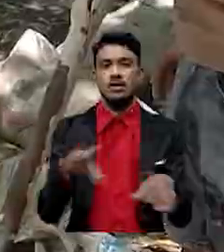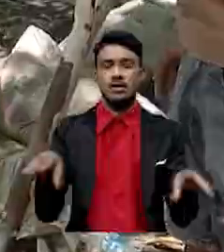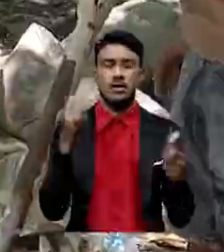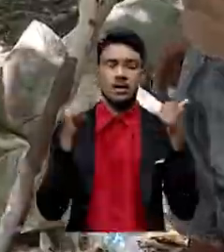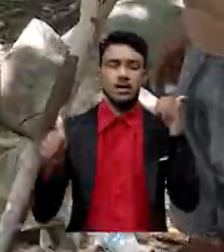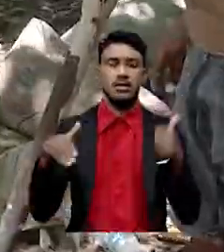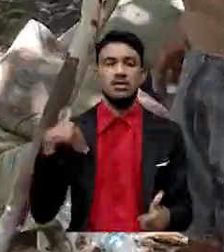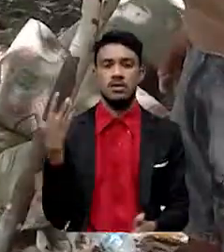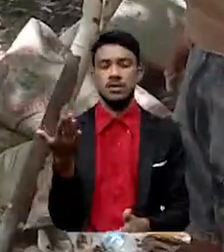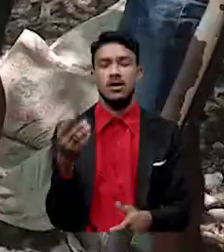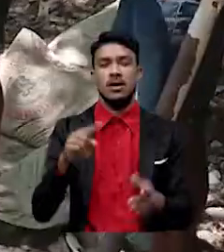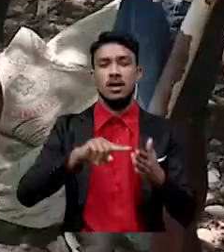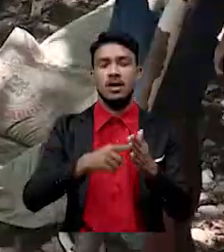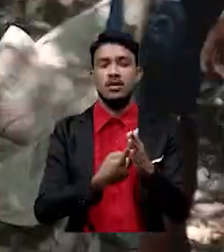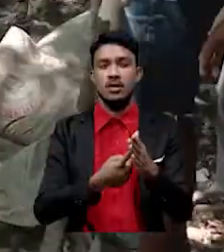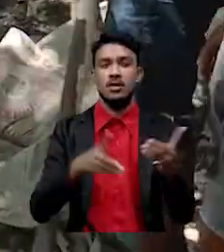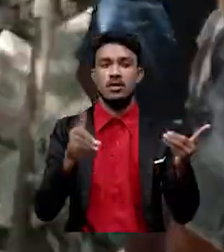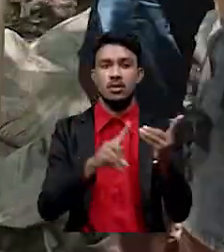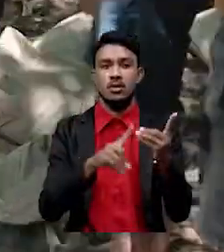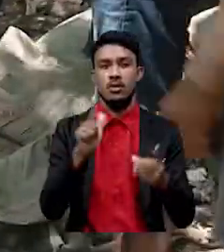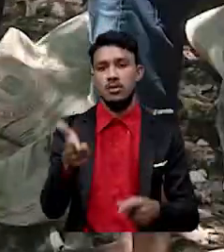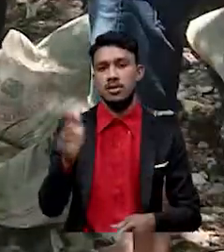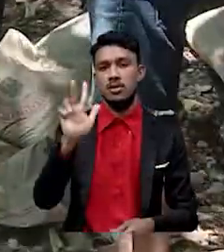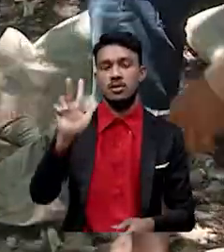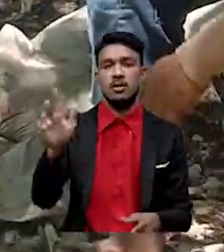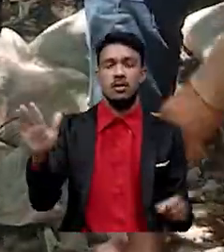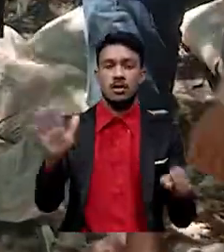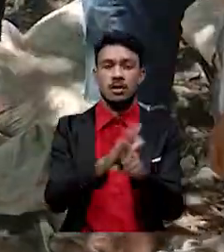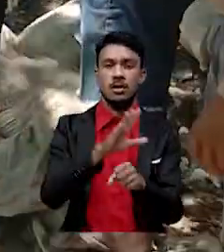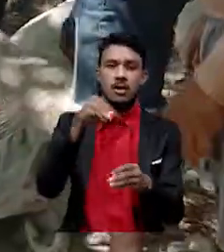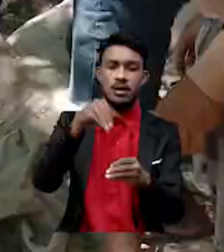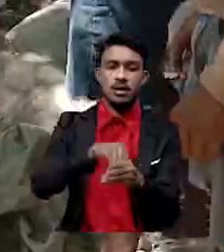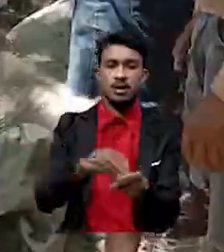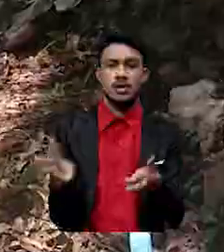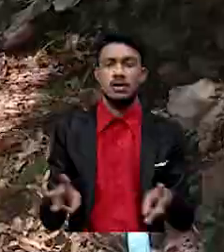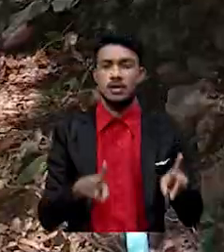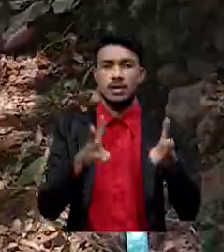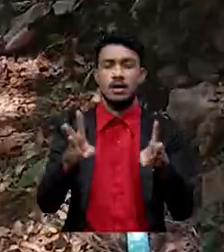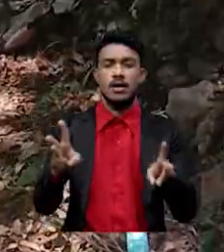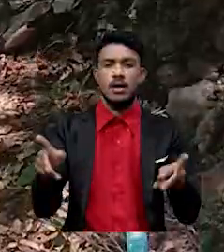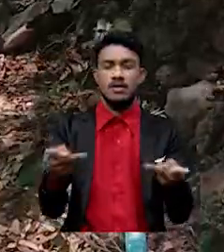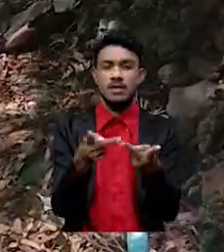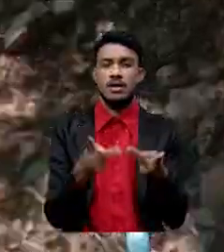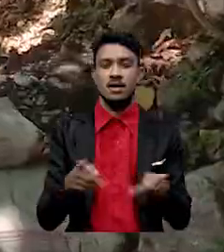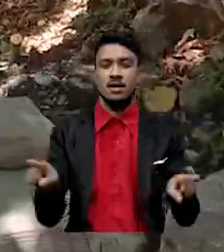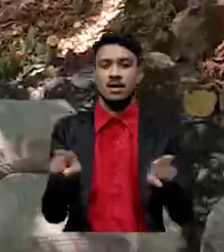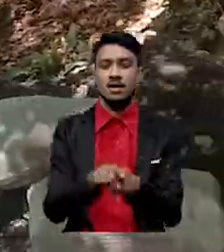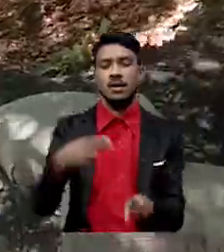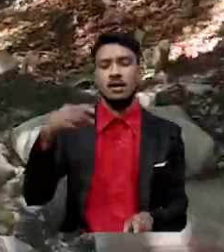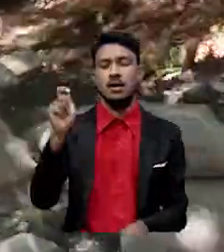atividade juventude hahu ia loro um ranulo recentolo ore taka ona estrada kuak ia area siranesa area